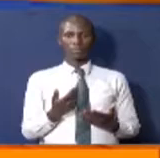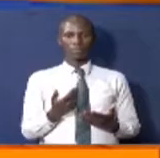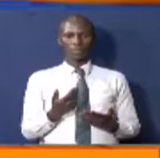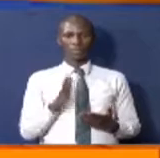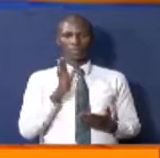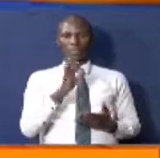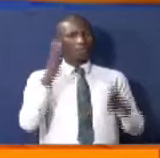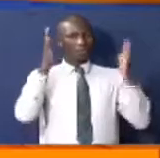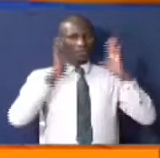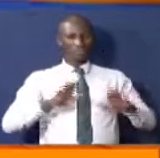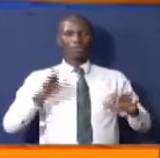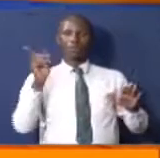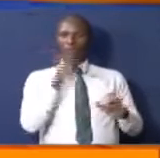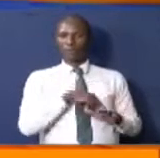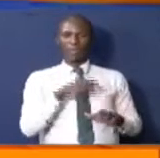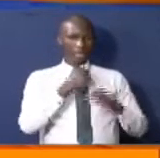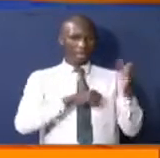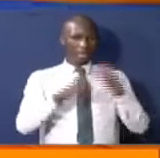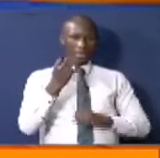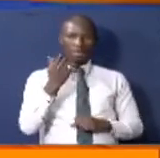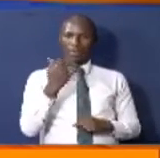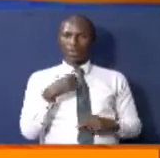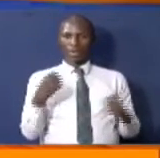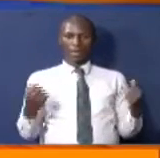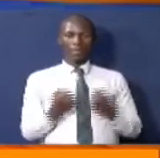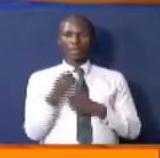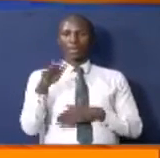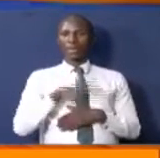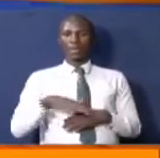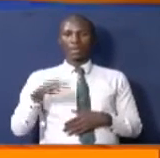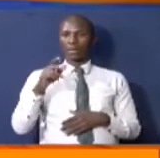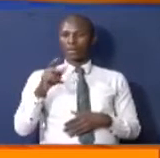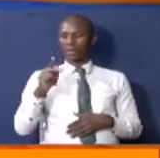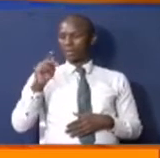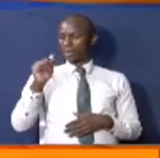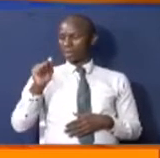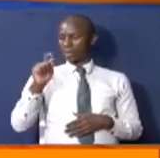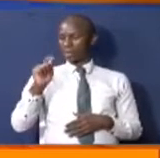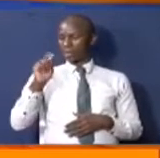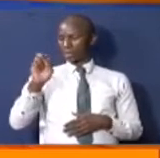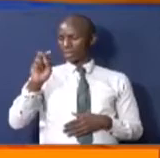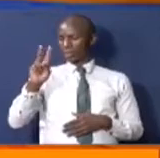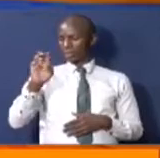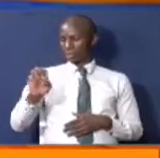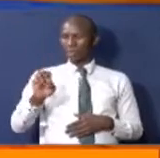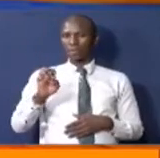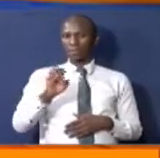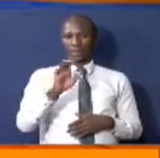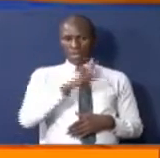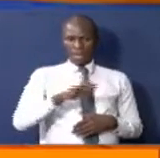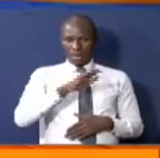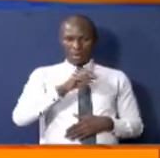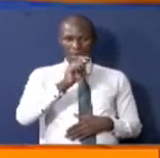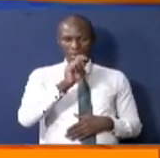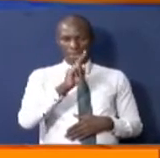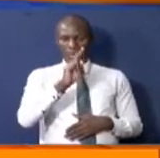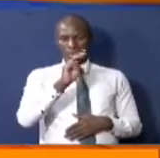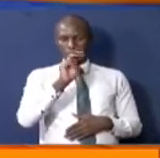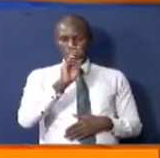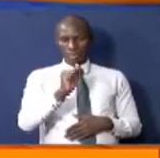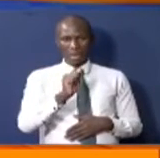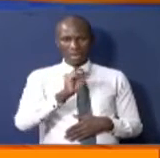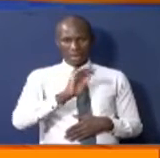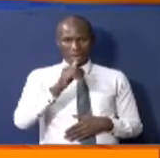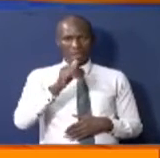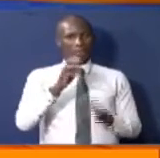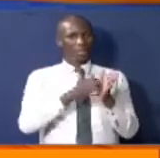wa Kislamu. Kiko kiki wato kuitho wa kivikiye kuitika utui ni wa kateve ulai katika te watumba hundumwe na motito ni kaundi